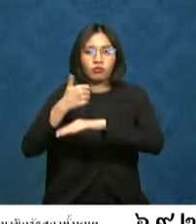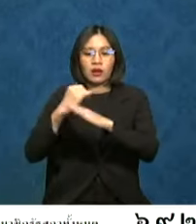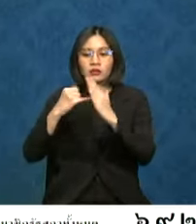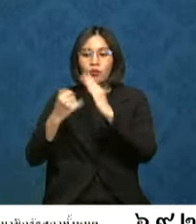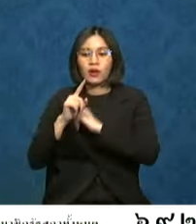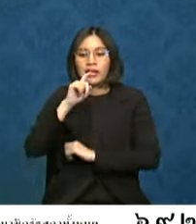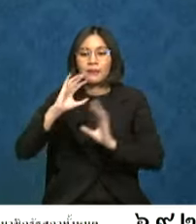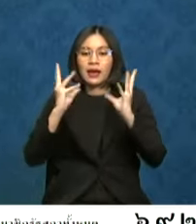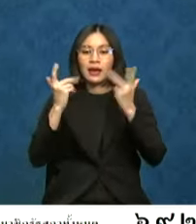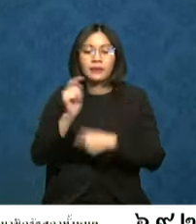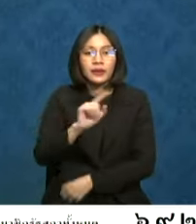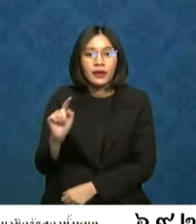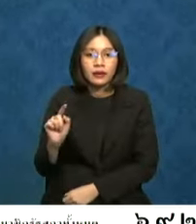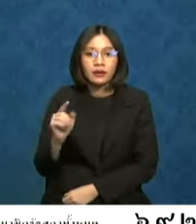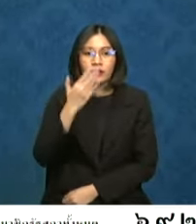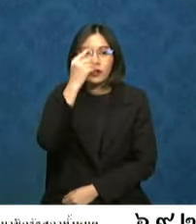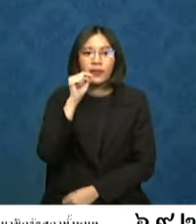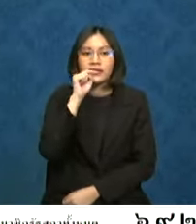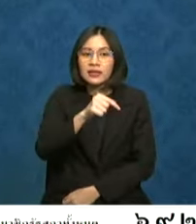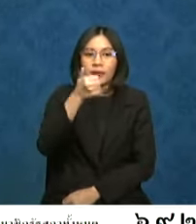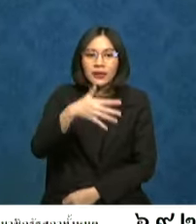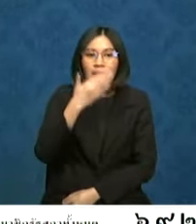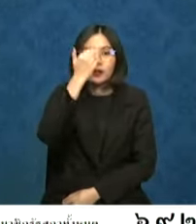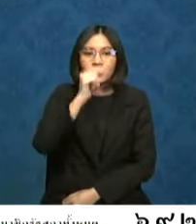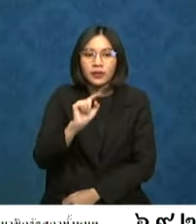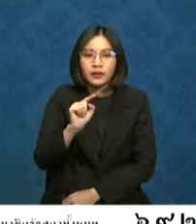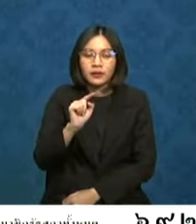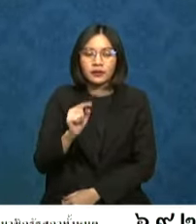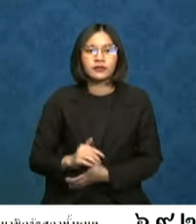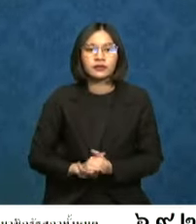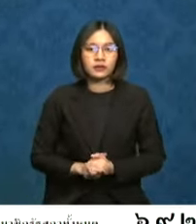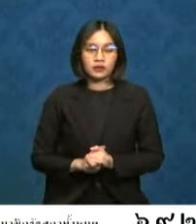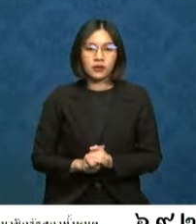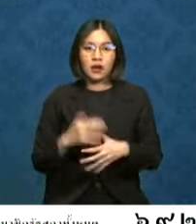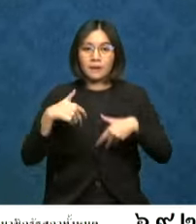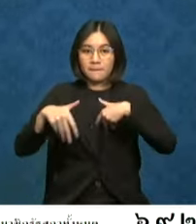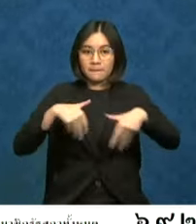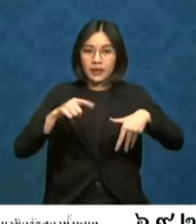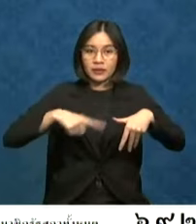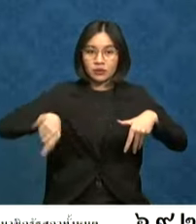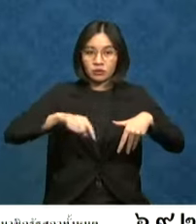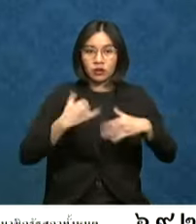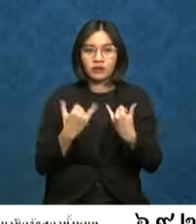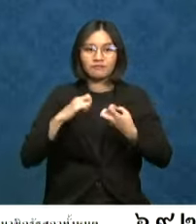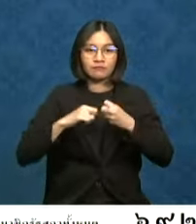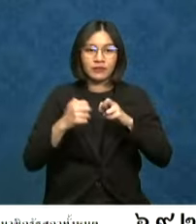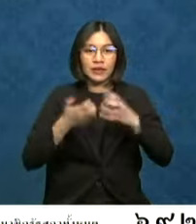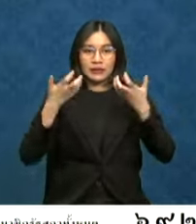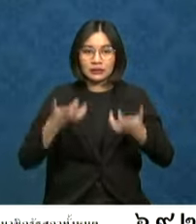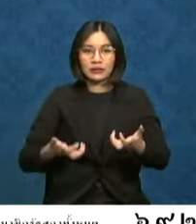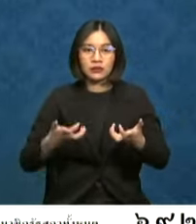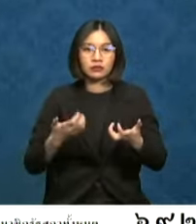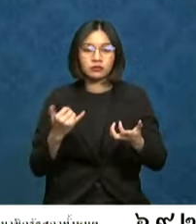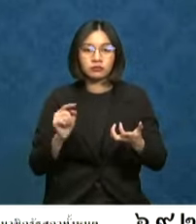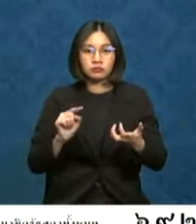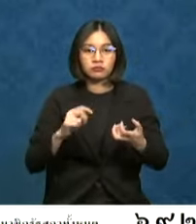ไหนครับทำไมสั่งการไม่ได้ครับและพื้น และที่พี่น้องประชาชนกำลงIREacoanอยางหนักในขณะนี้